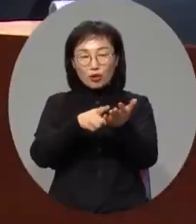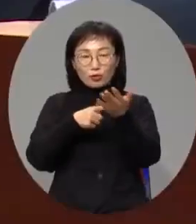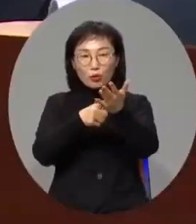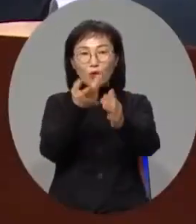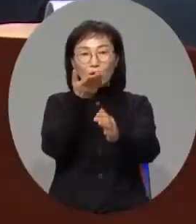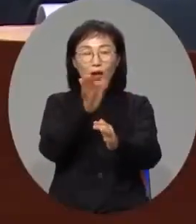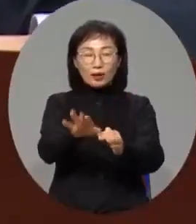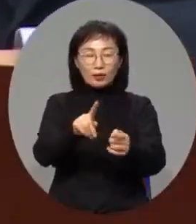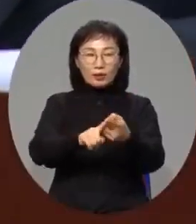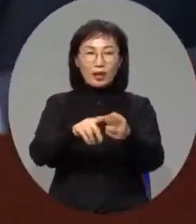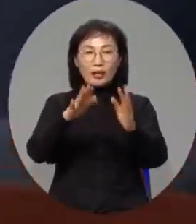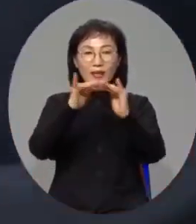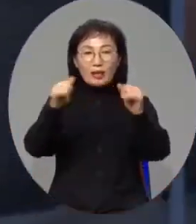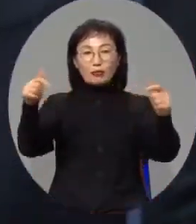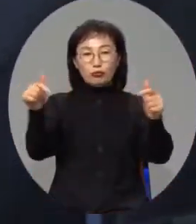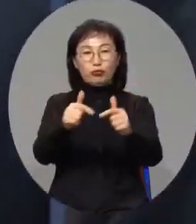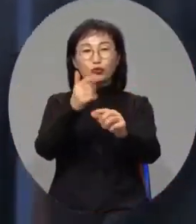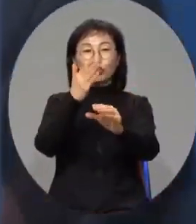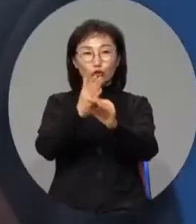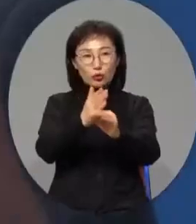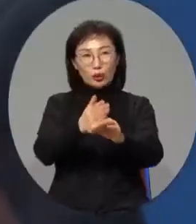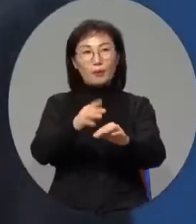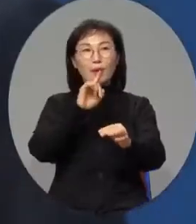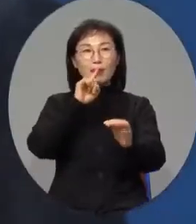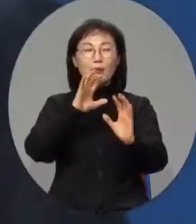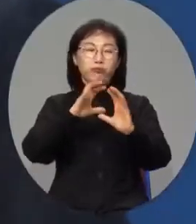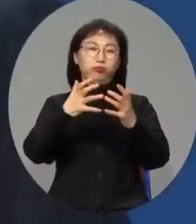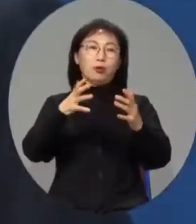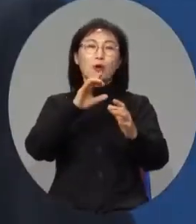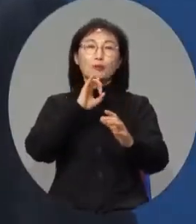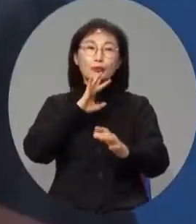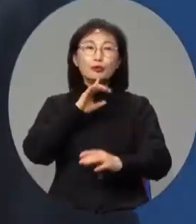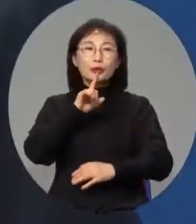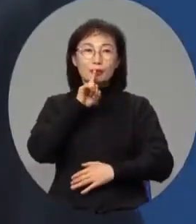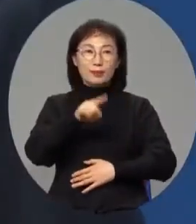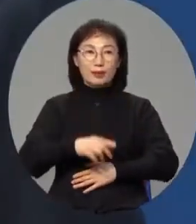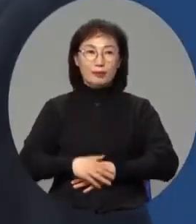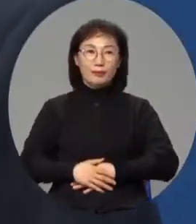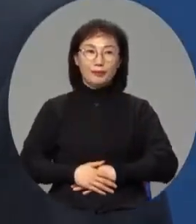논의만 무성할 뿐 대안은 분명치 않아 보입니다. MBC 뉴스 유룡입니다.